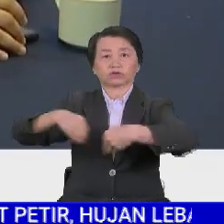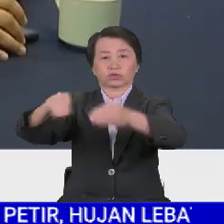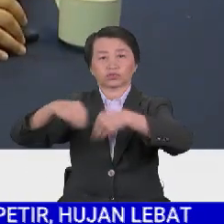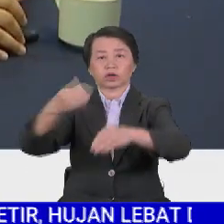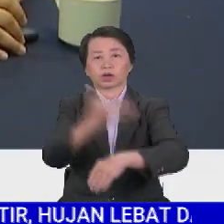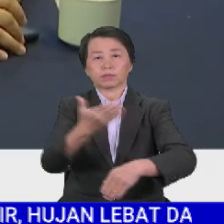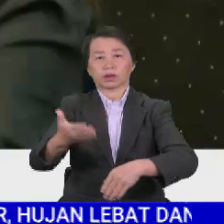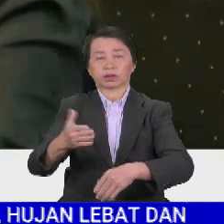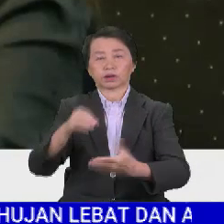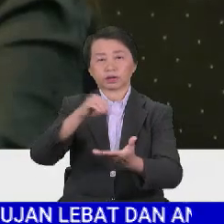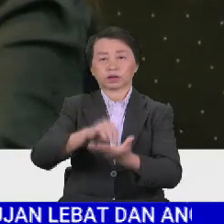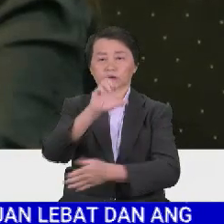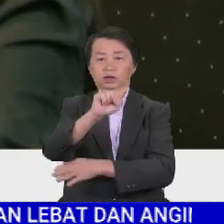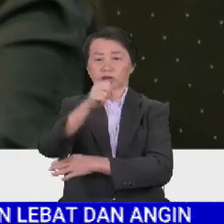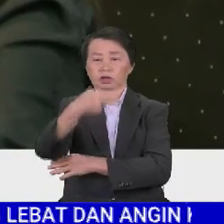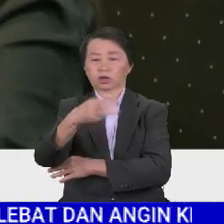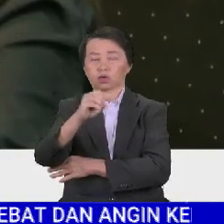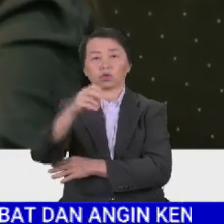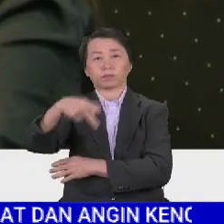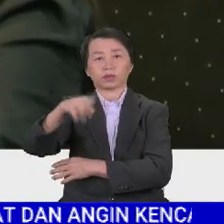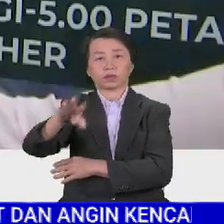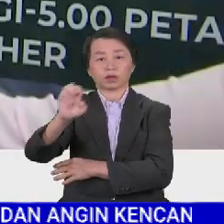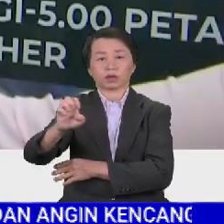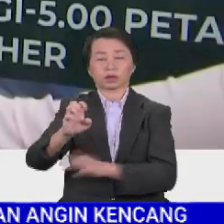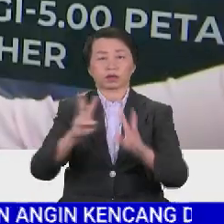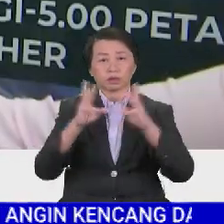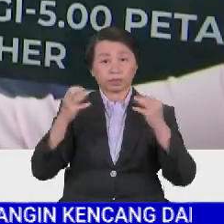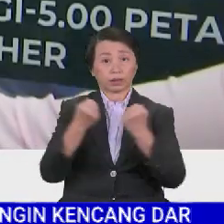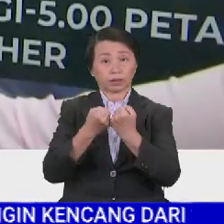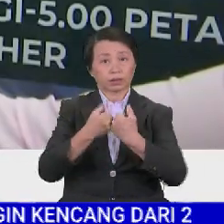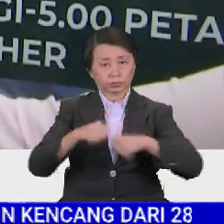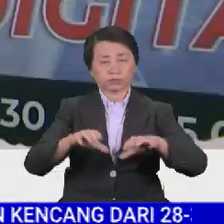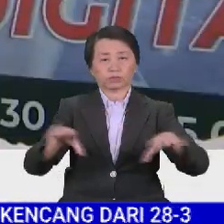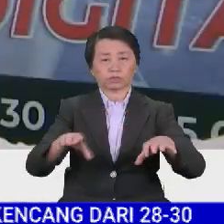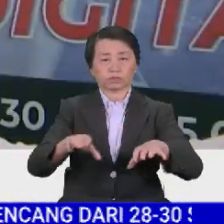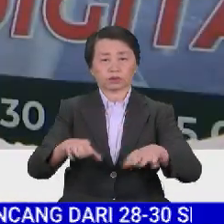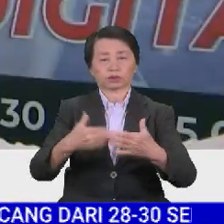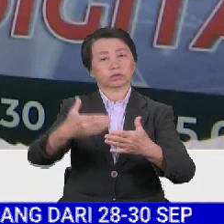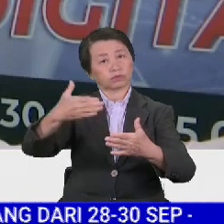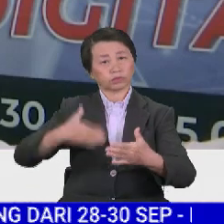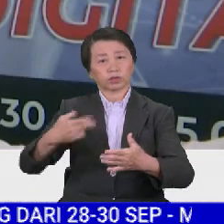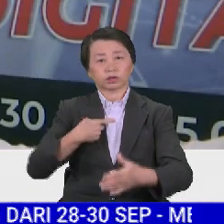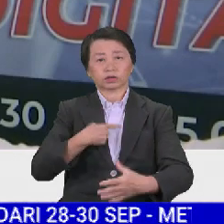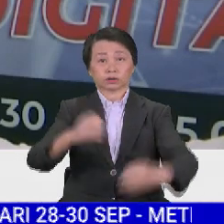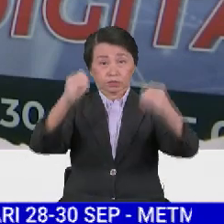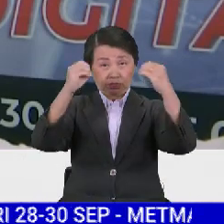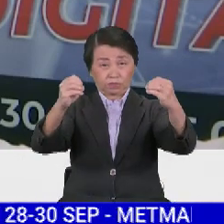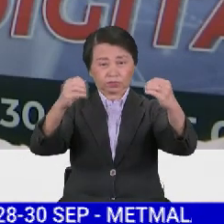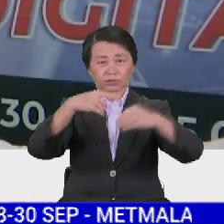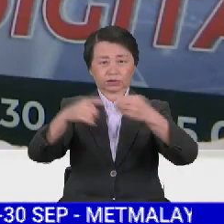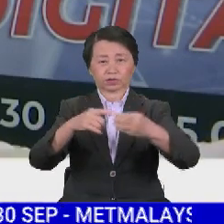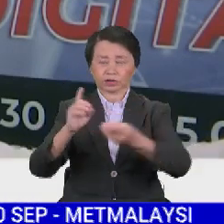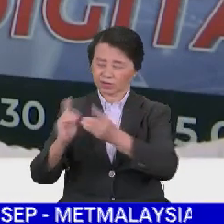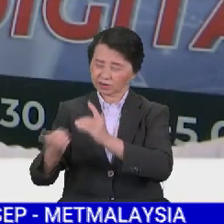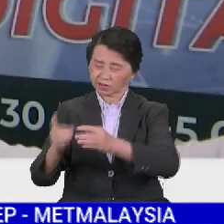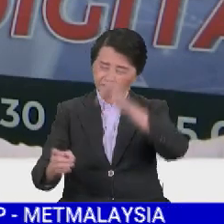produk ini di Shopee secara langsung. Hands on, bengkel, terus kita buat. So, sebelum ni kami memang zero tentang